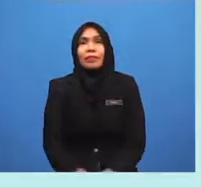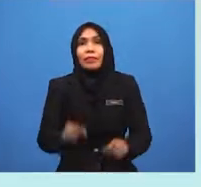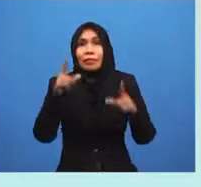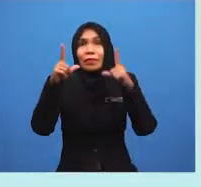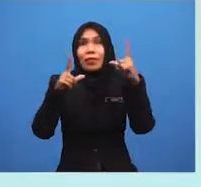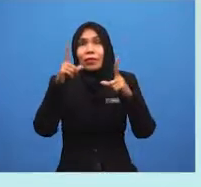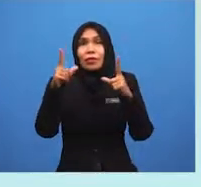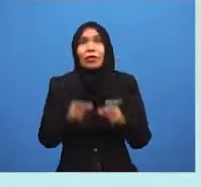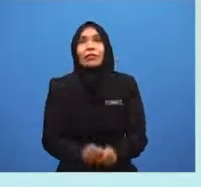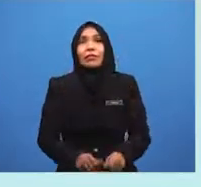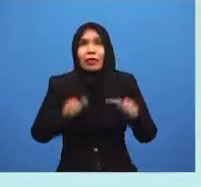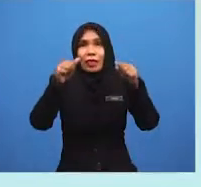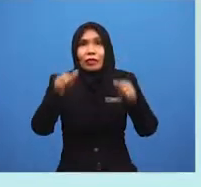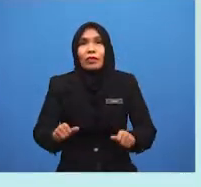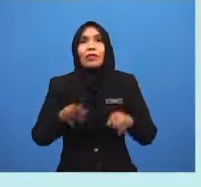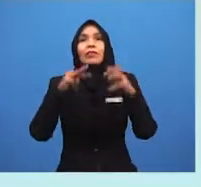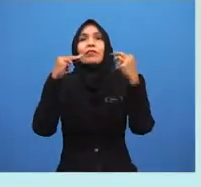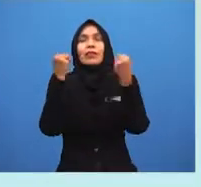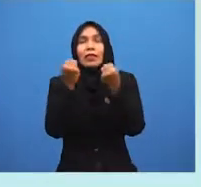anggota masyarakat setempat.